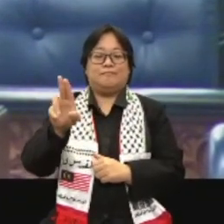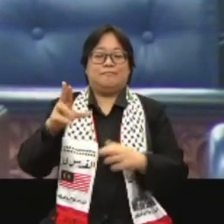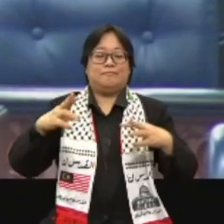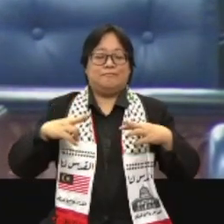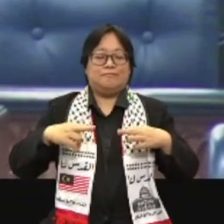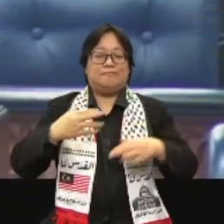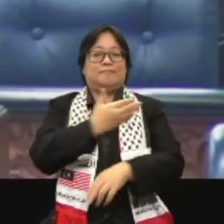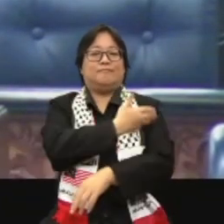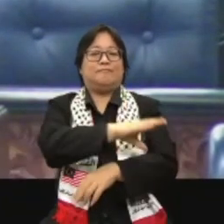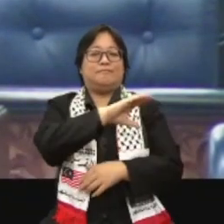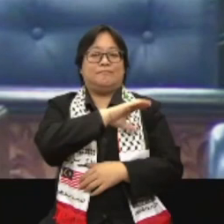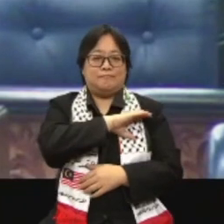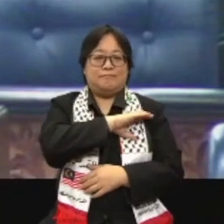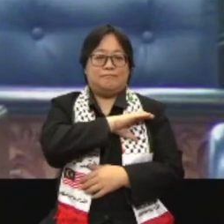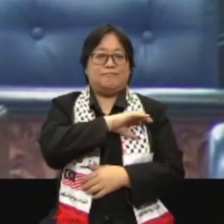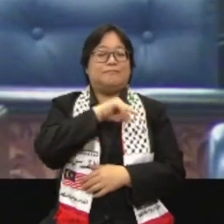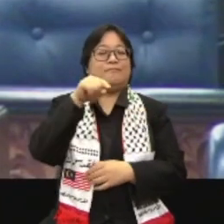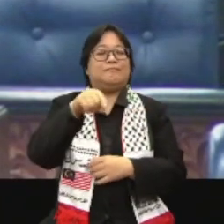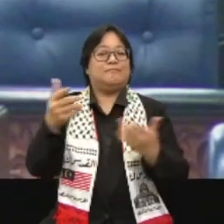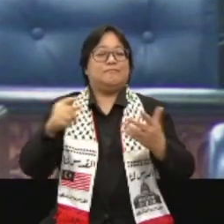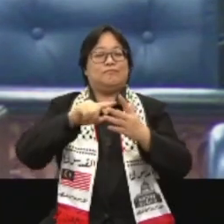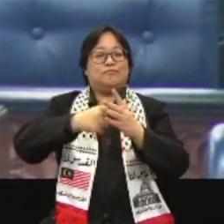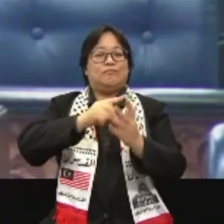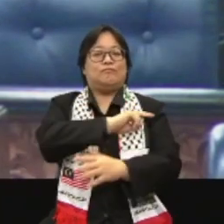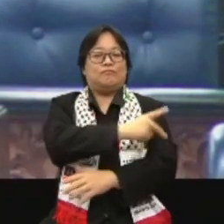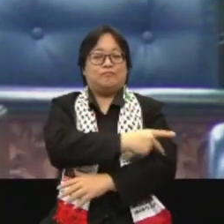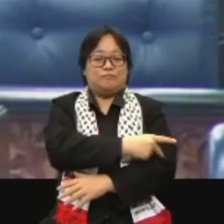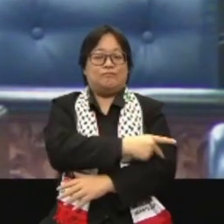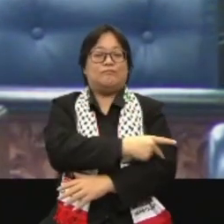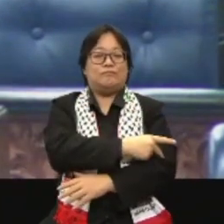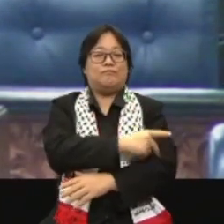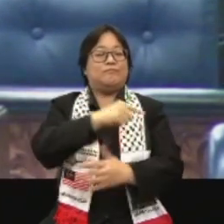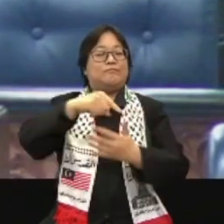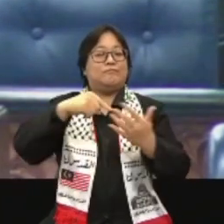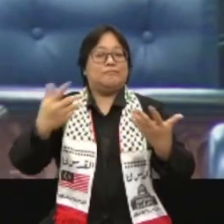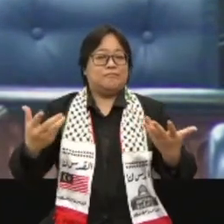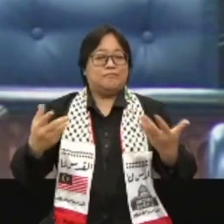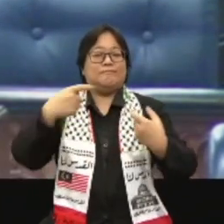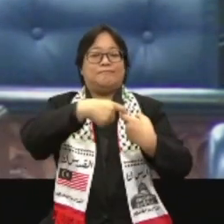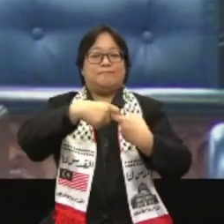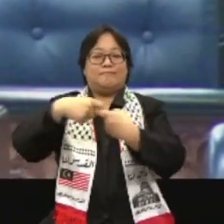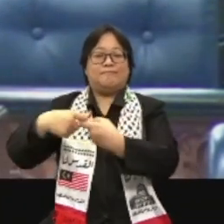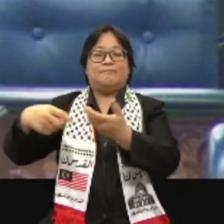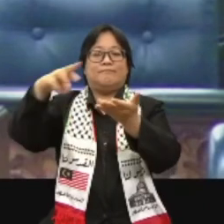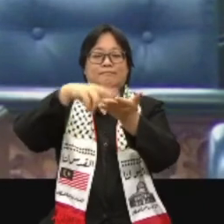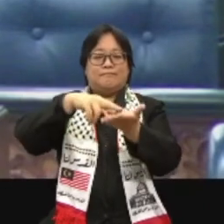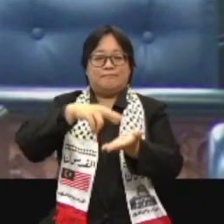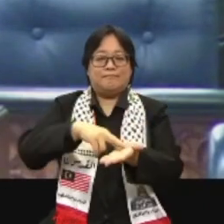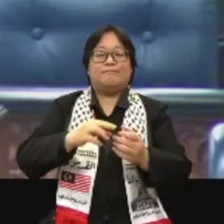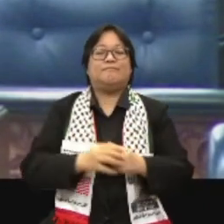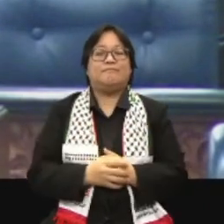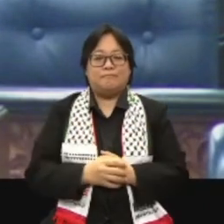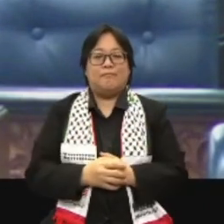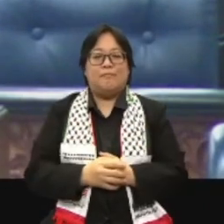dan bekas pagai polis dijadikan punca kuasa untuk antaraah perkara-perkara yang berkaitan dengan pendaftaran